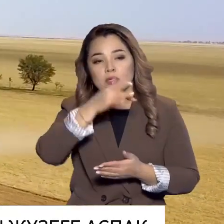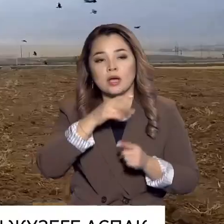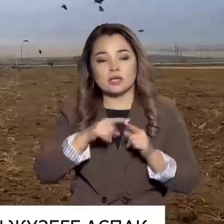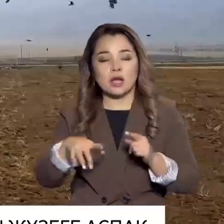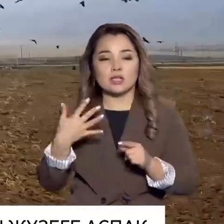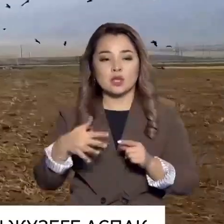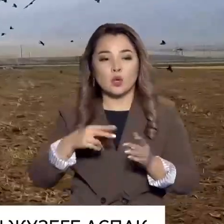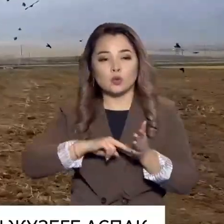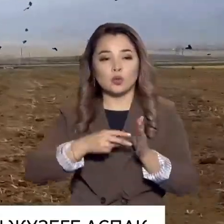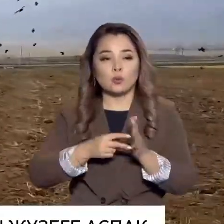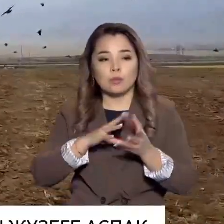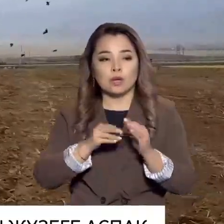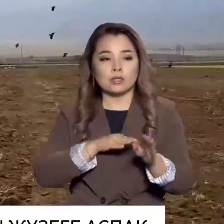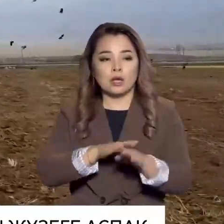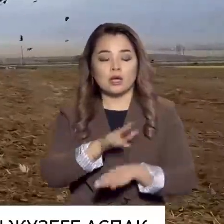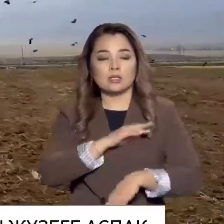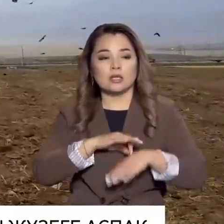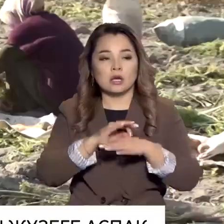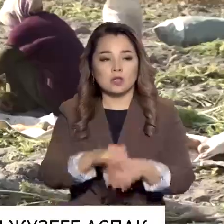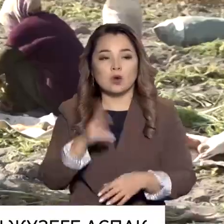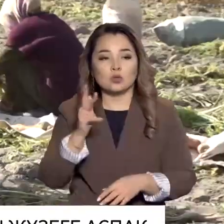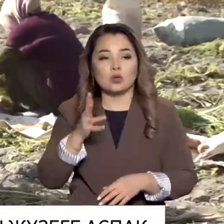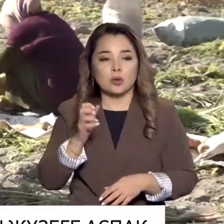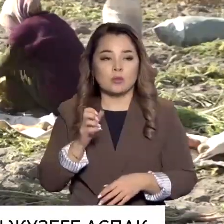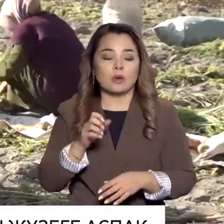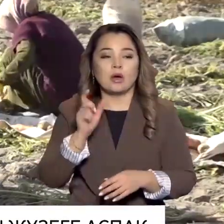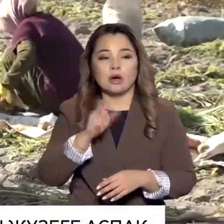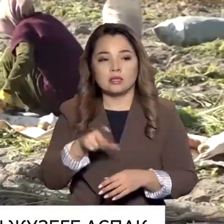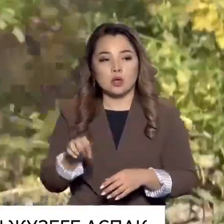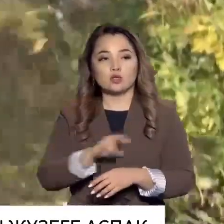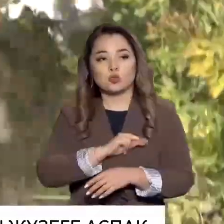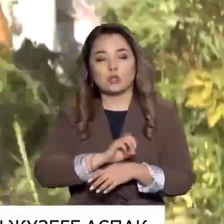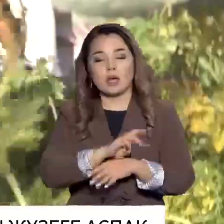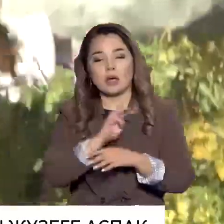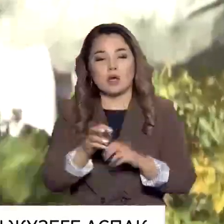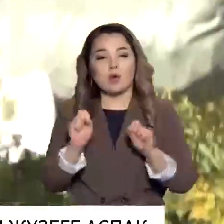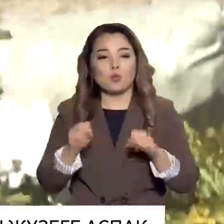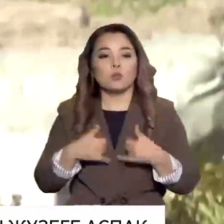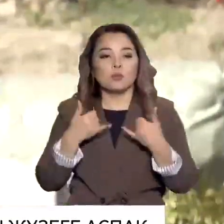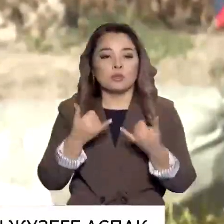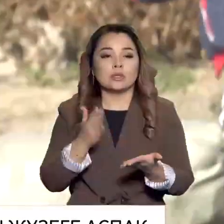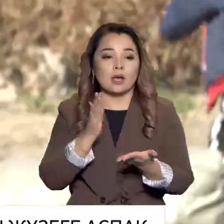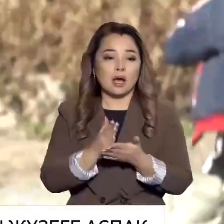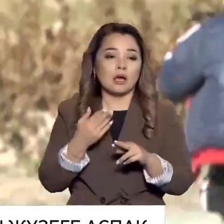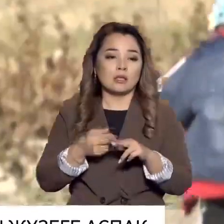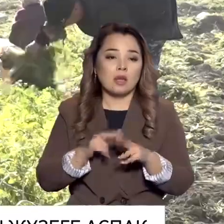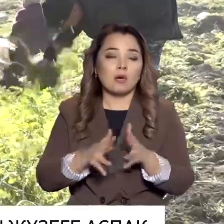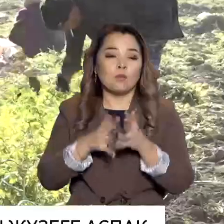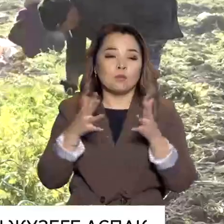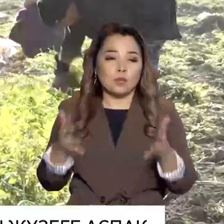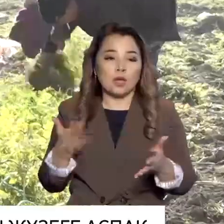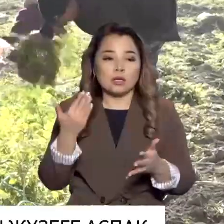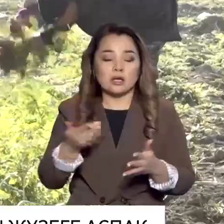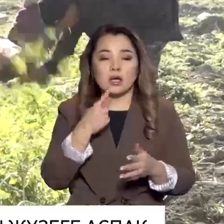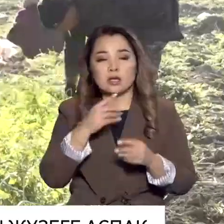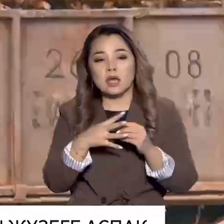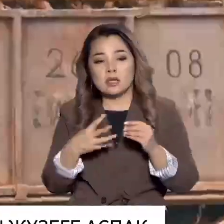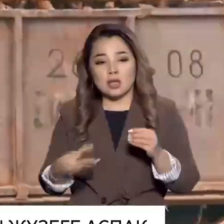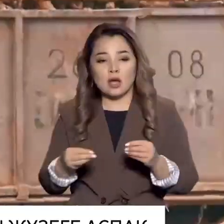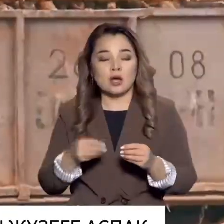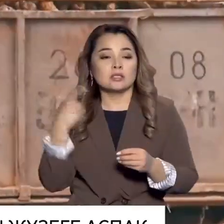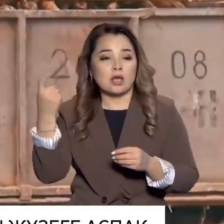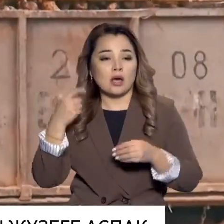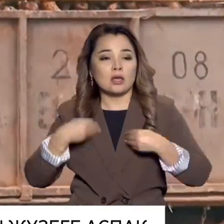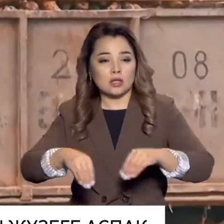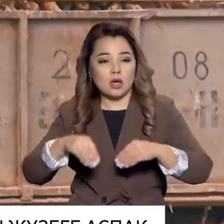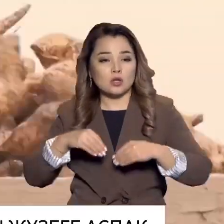жобаны жүзеге асыру көзделіп отыр. Бұл 3,5 мыңнан астам адамды жұмыспен қамтуға мүмкіндік береді. Ең ауқымдысы қызылша егетін диқандар